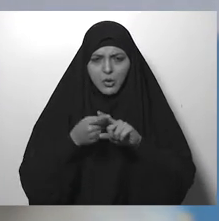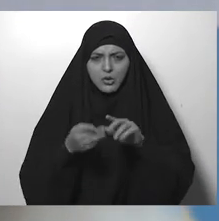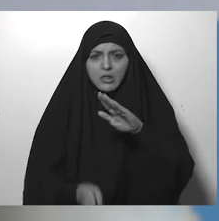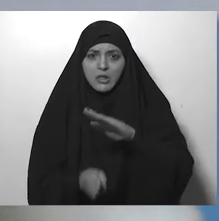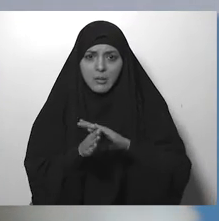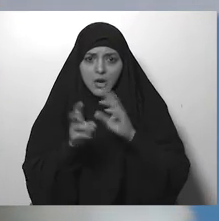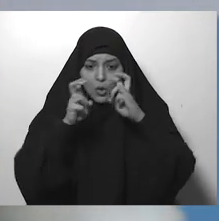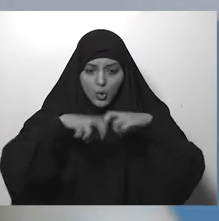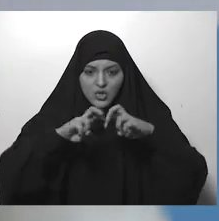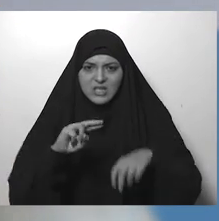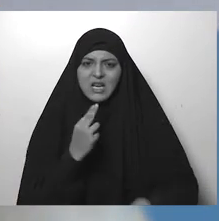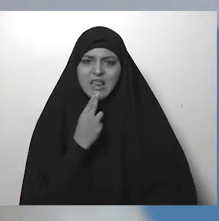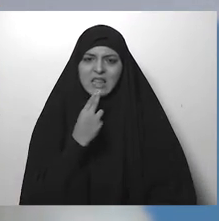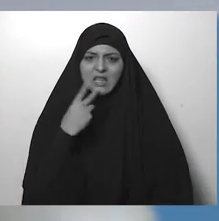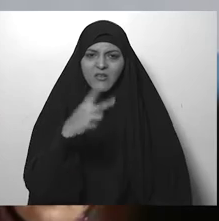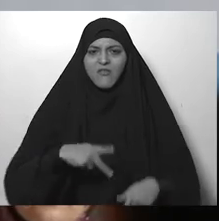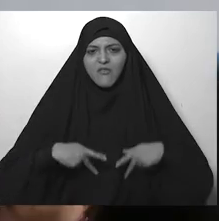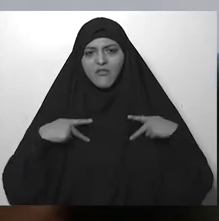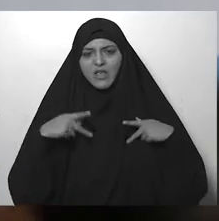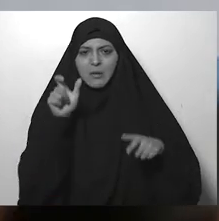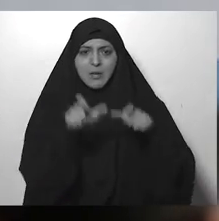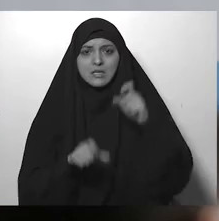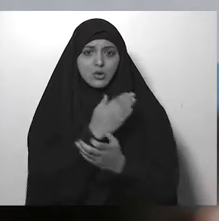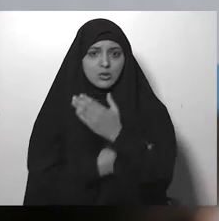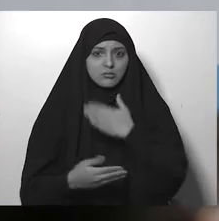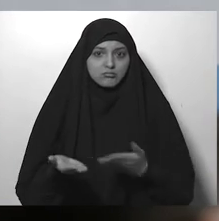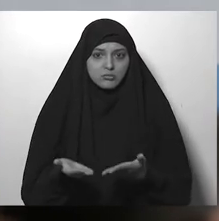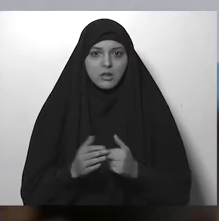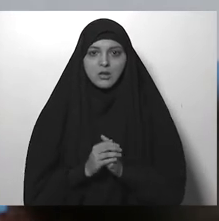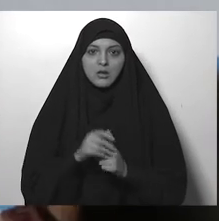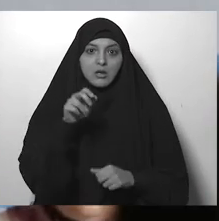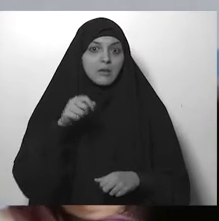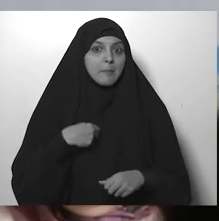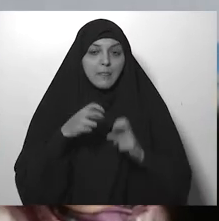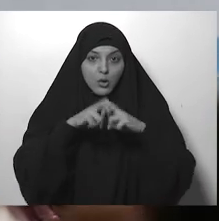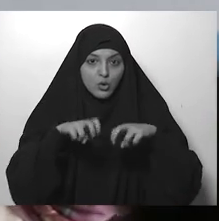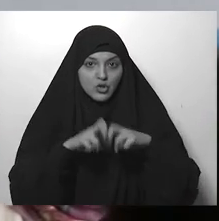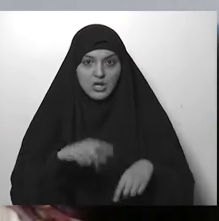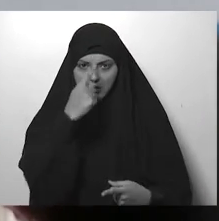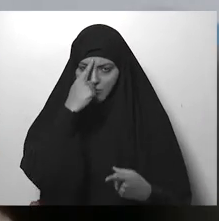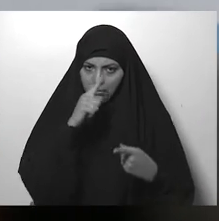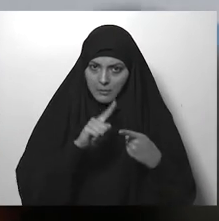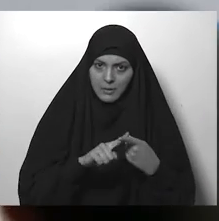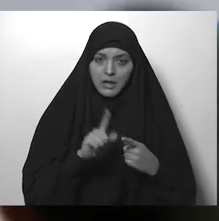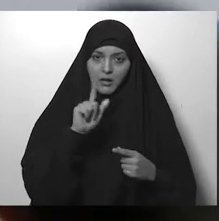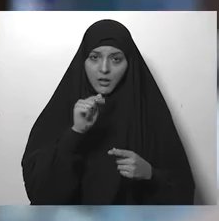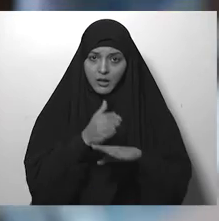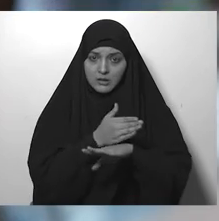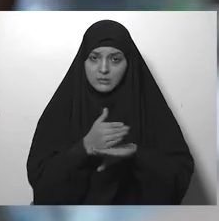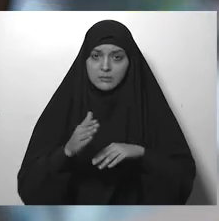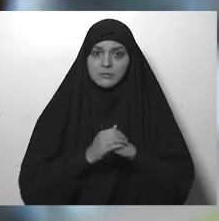sur la qualité de vie des personnes handicapées de la région cette recherche a été faite selon la méthodologie du rpr